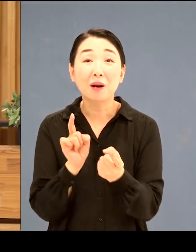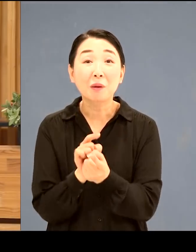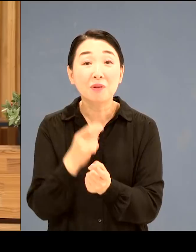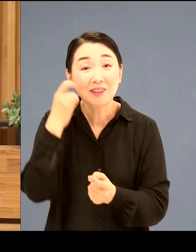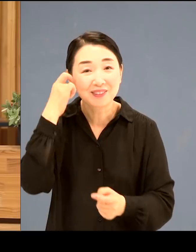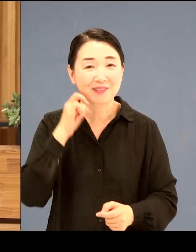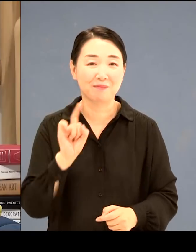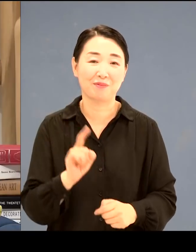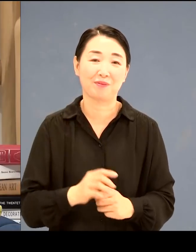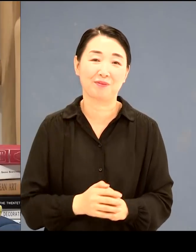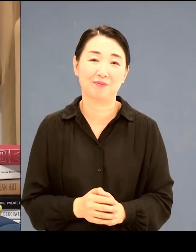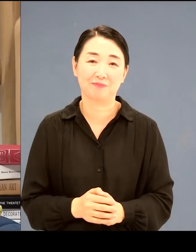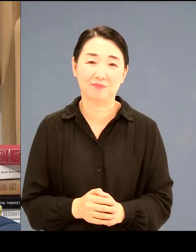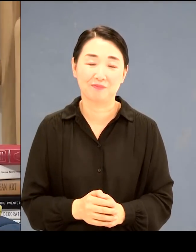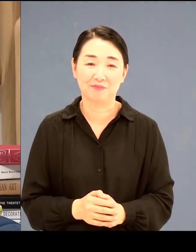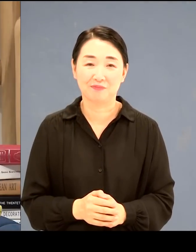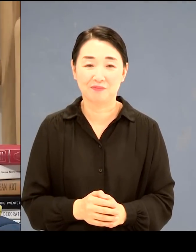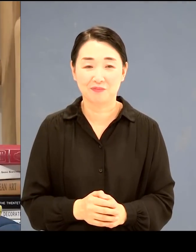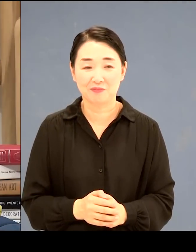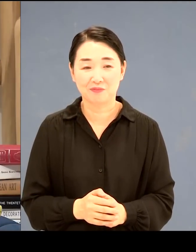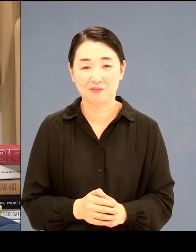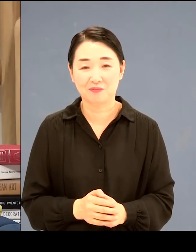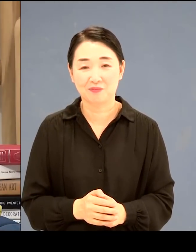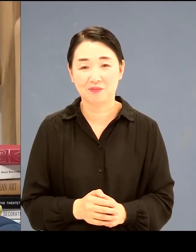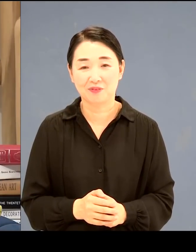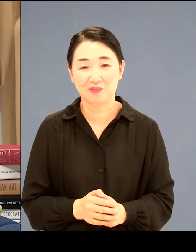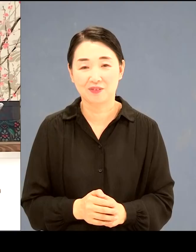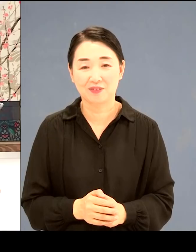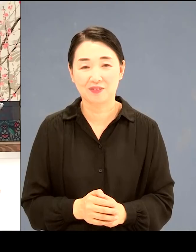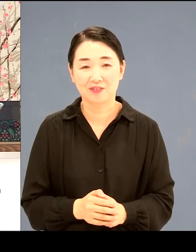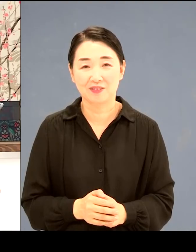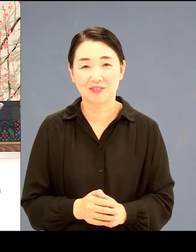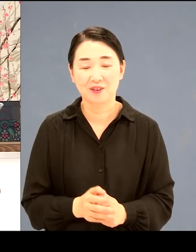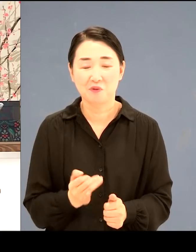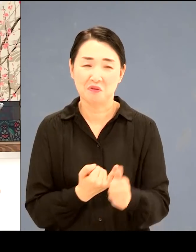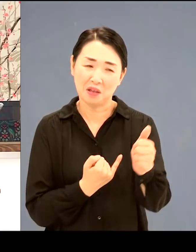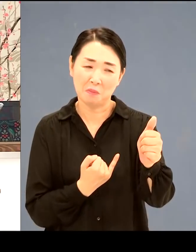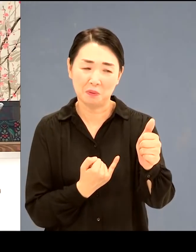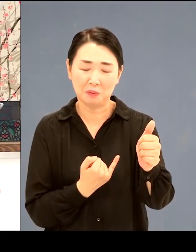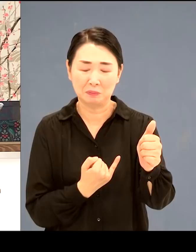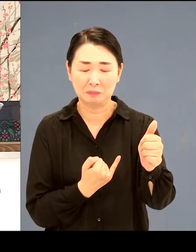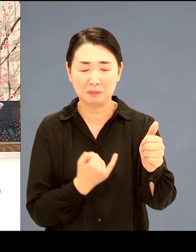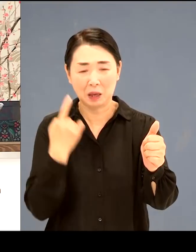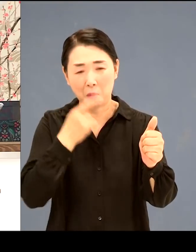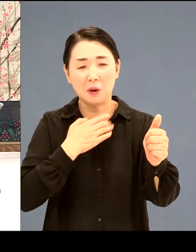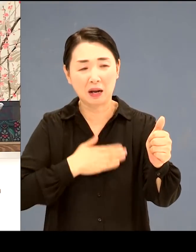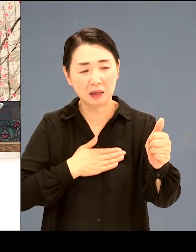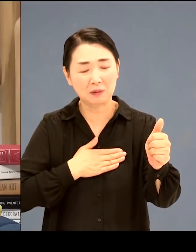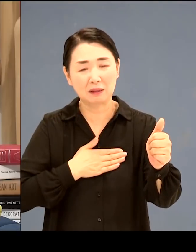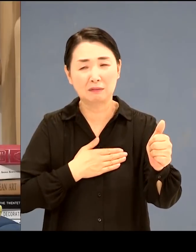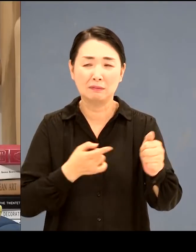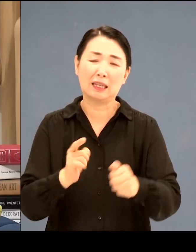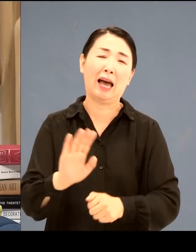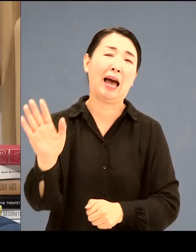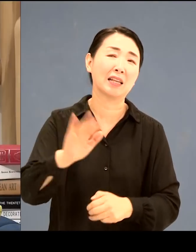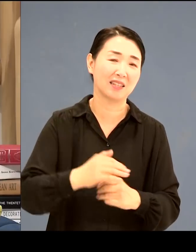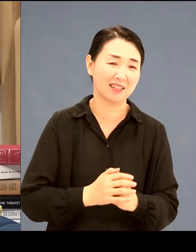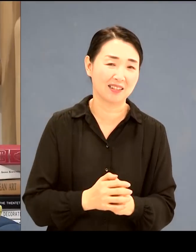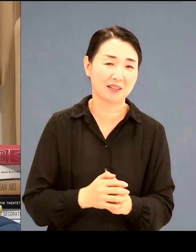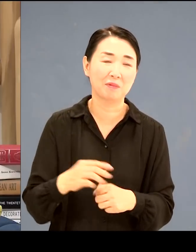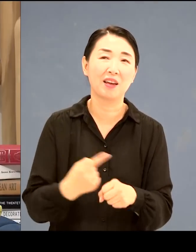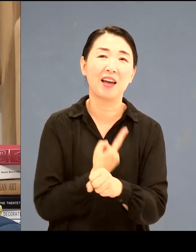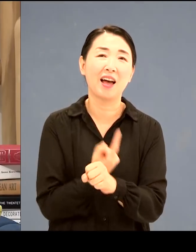뭐. 근데 어떻게 저희 돼요? 남편도 제 얼굴을 아니까 걔는 아니야. 아. 그래서 1시간 후에 다른